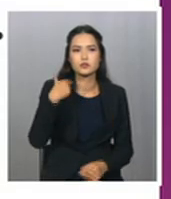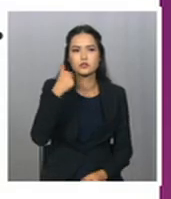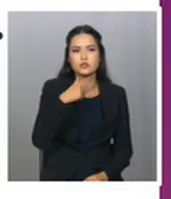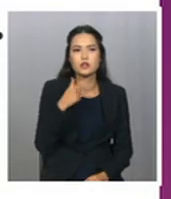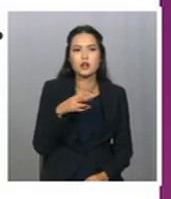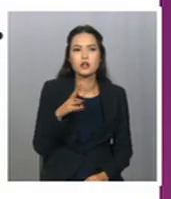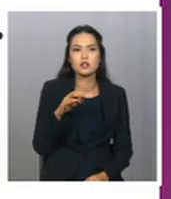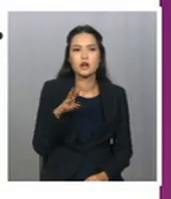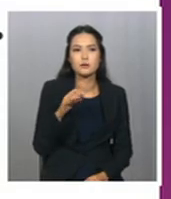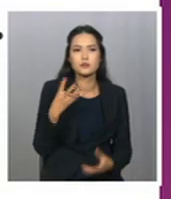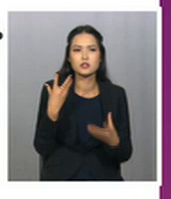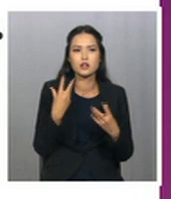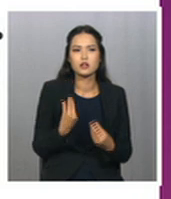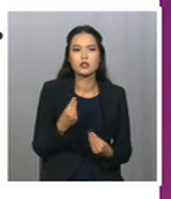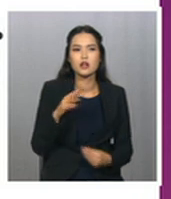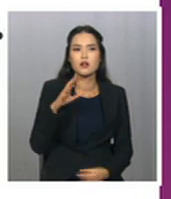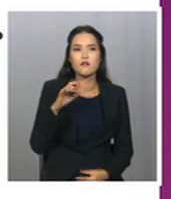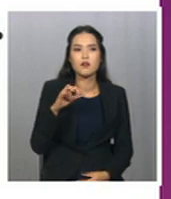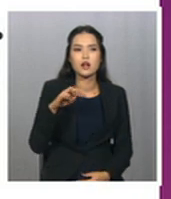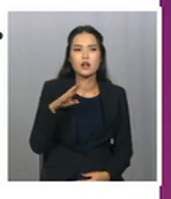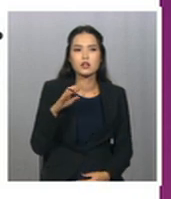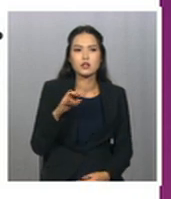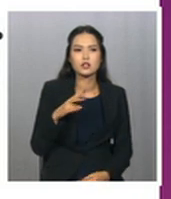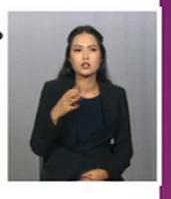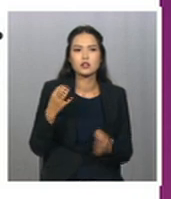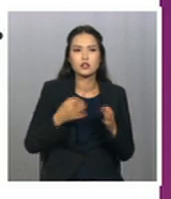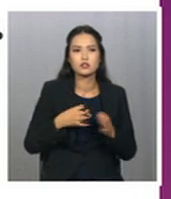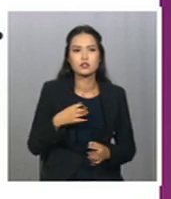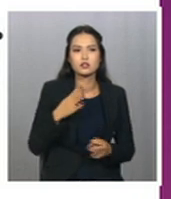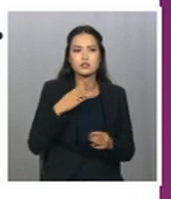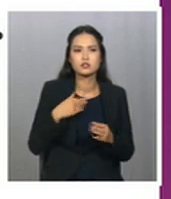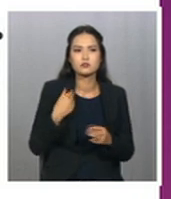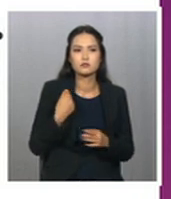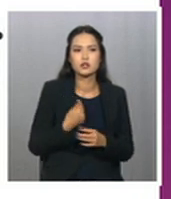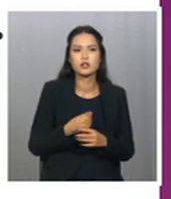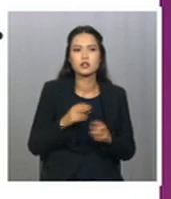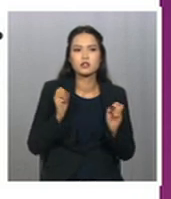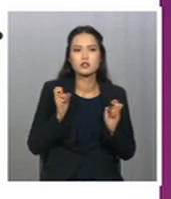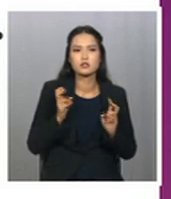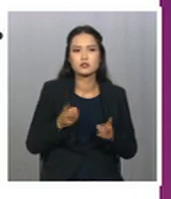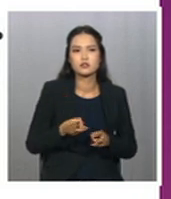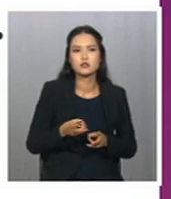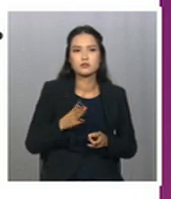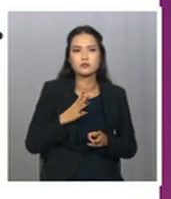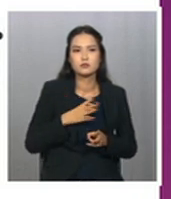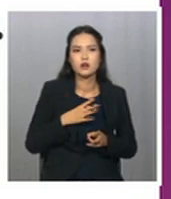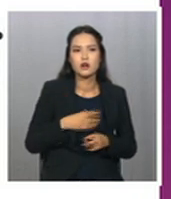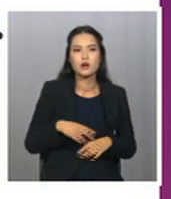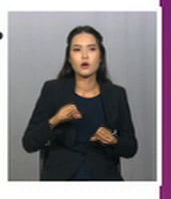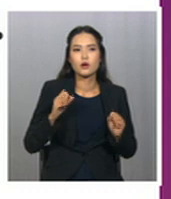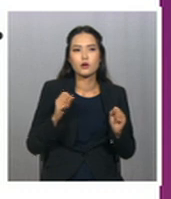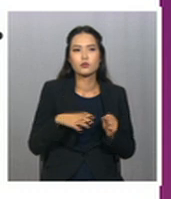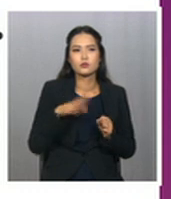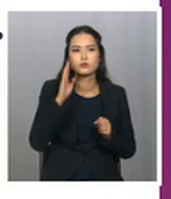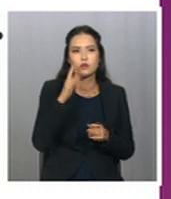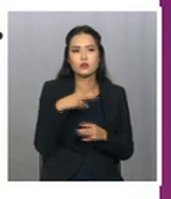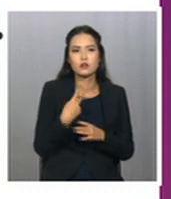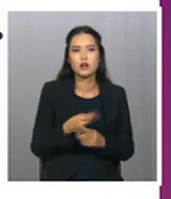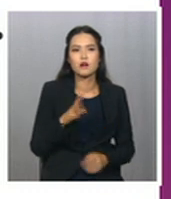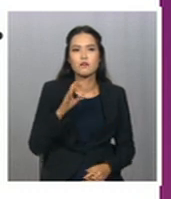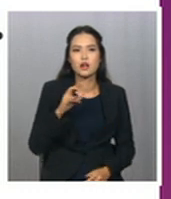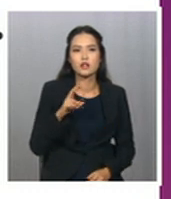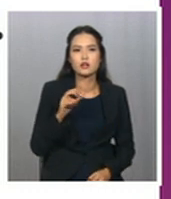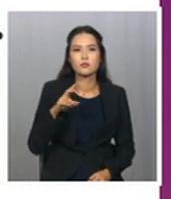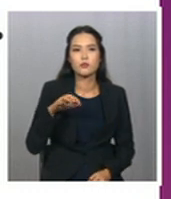тамыз айында Франклиннің тағдырына ықпал еткен трагедиялық оқиға орын алды. Суық суға құлаған Франклинге